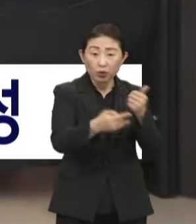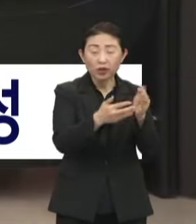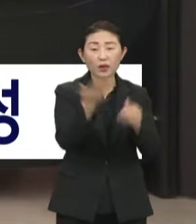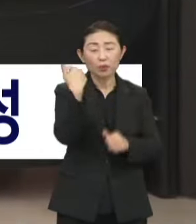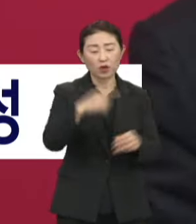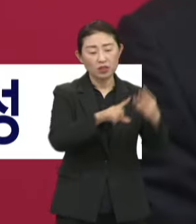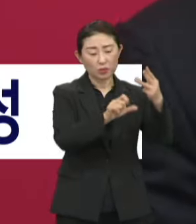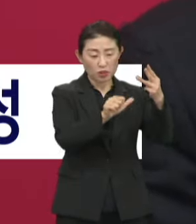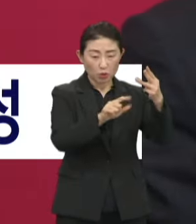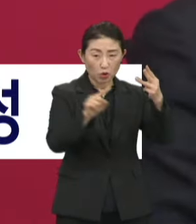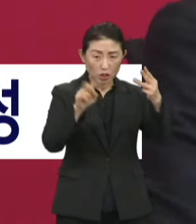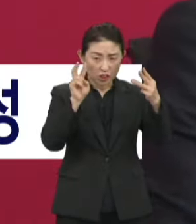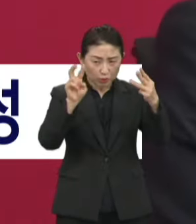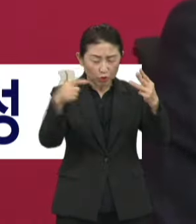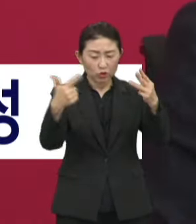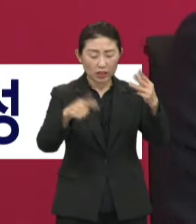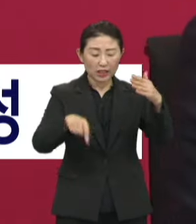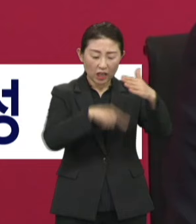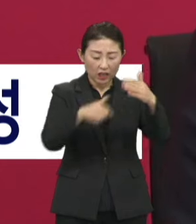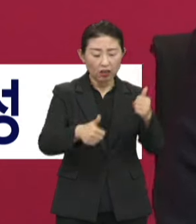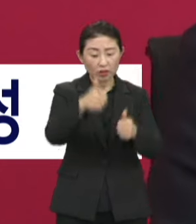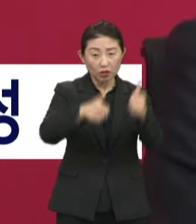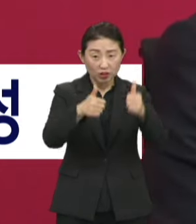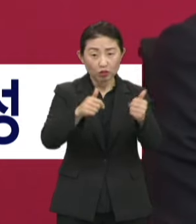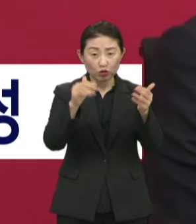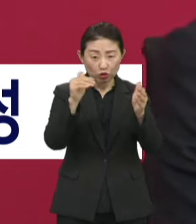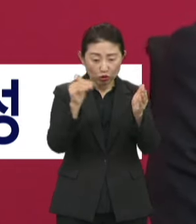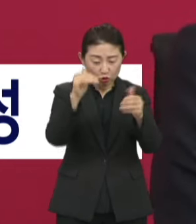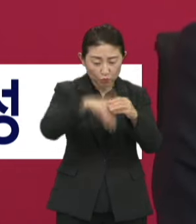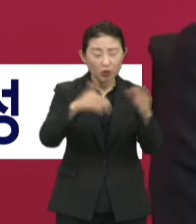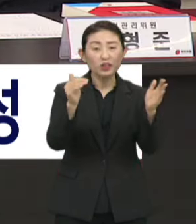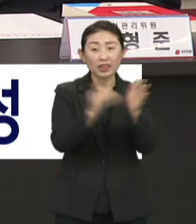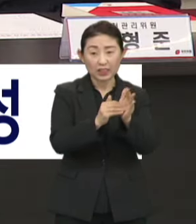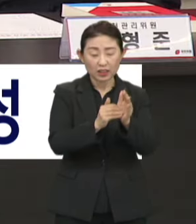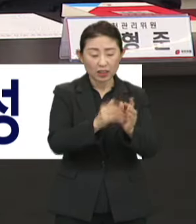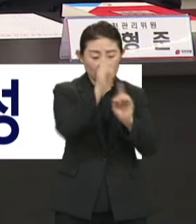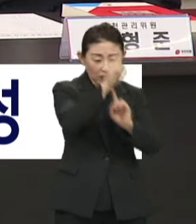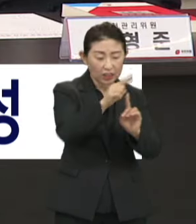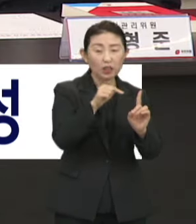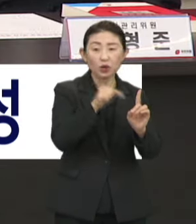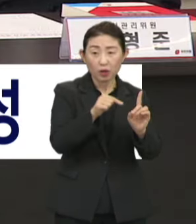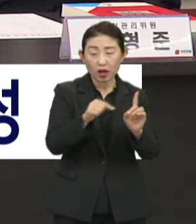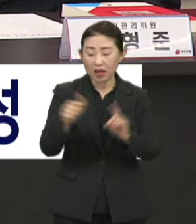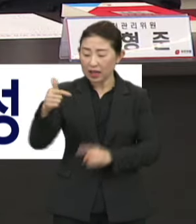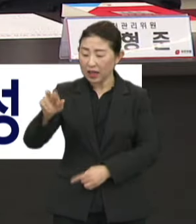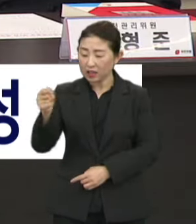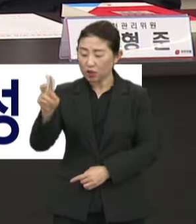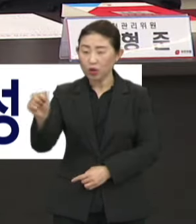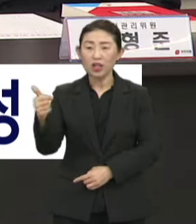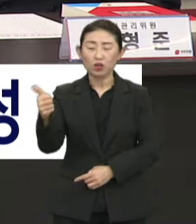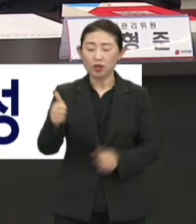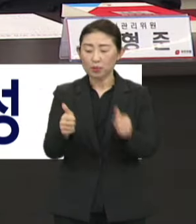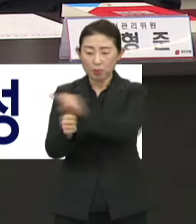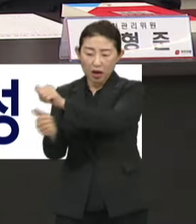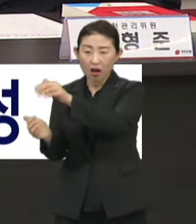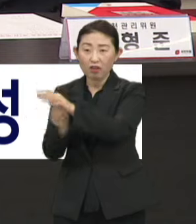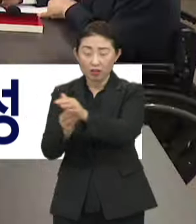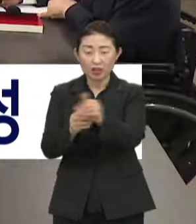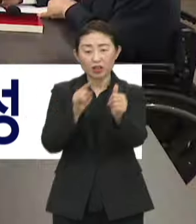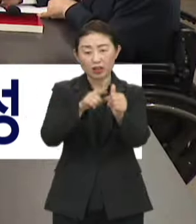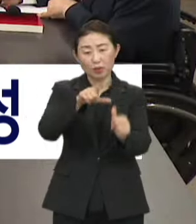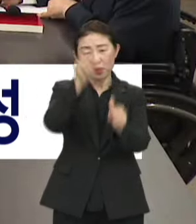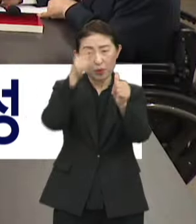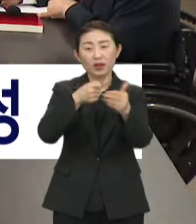공천됐다 이틀간 진행된 경선 결선 투표에서 이관 전의원이 강영환 예비 후보를 꺾고 본선에